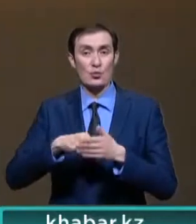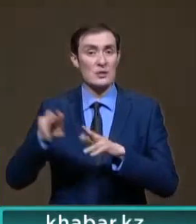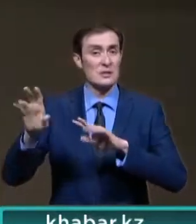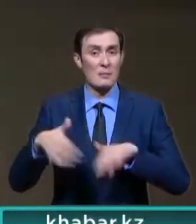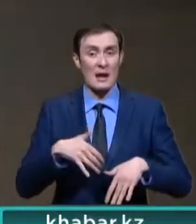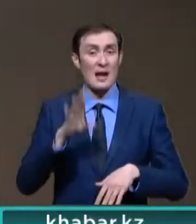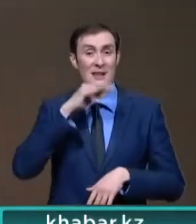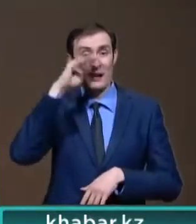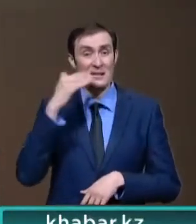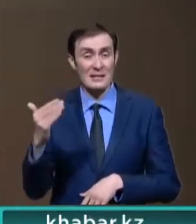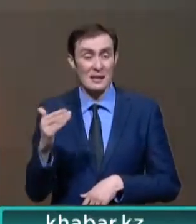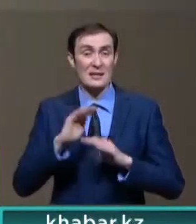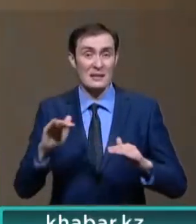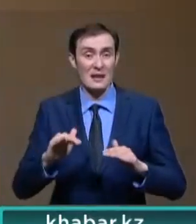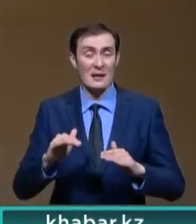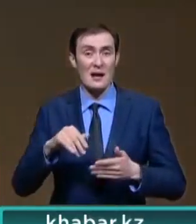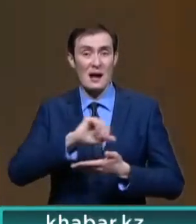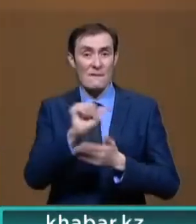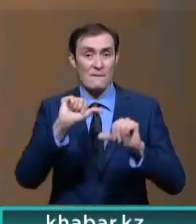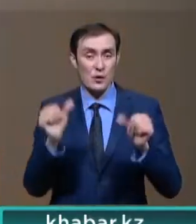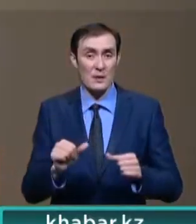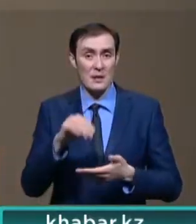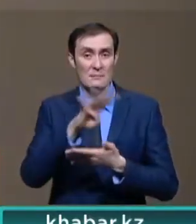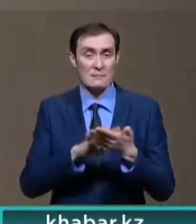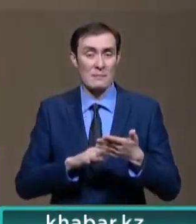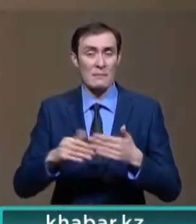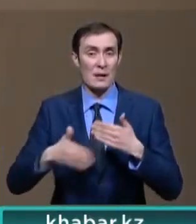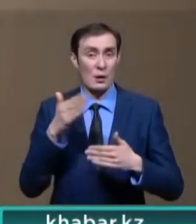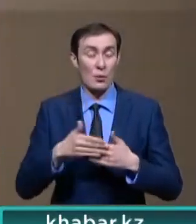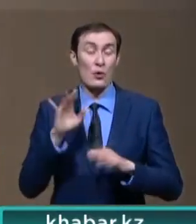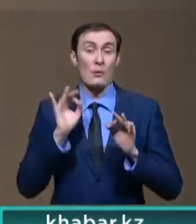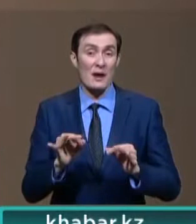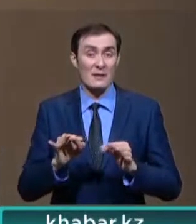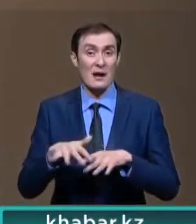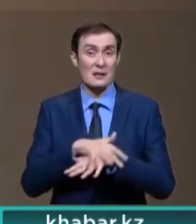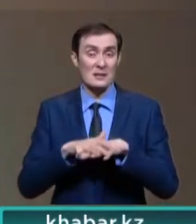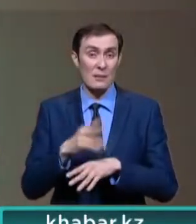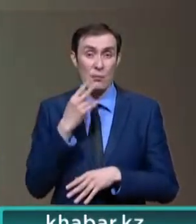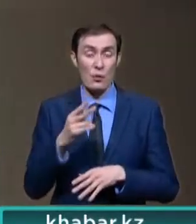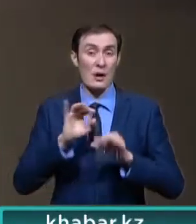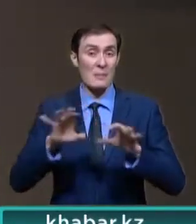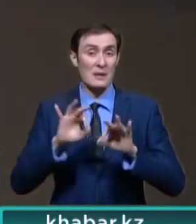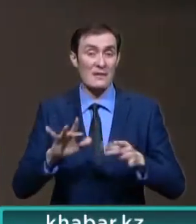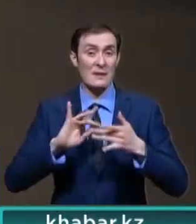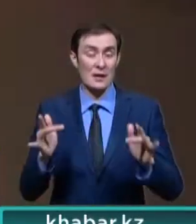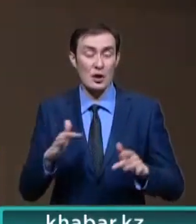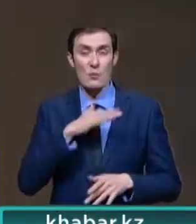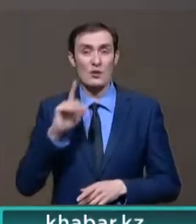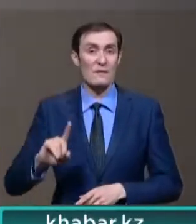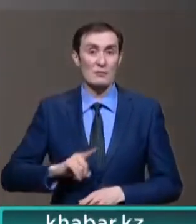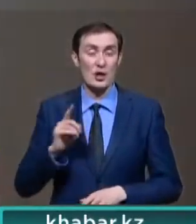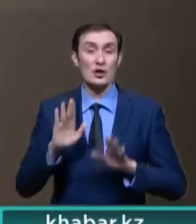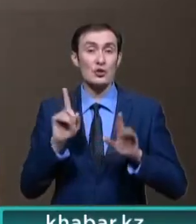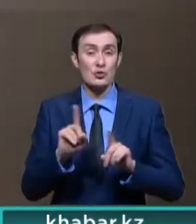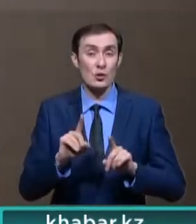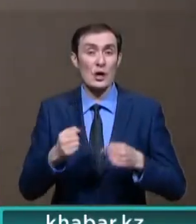она родители несовершеннолетних составили административный протокол правда казахстанцев судя по комментариям соцсетях больше возмутило не